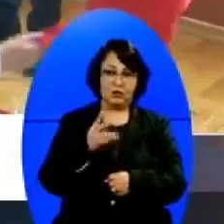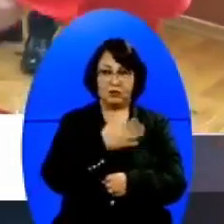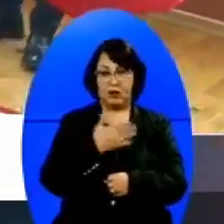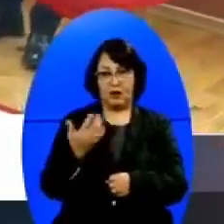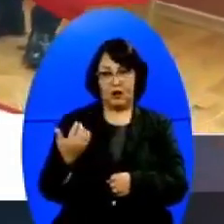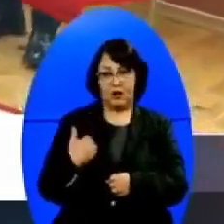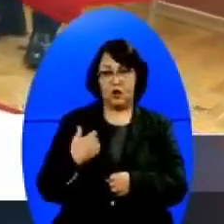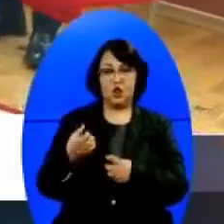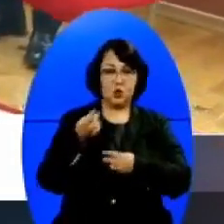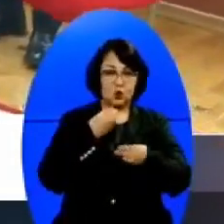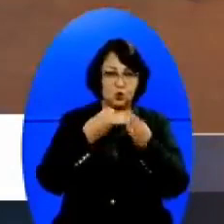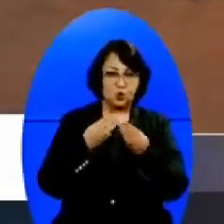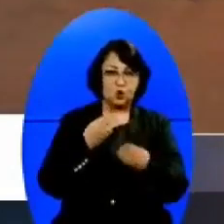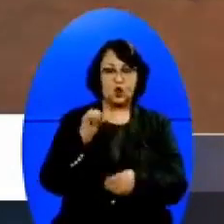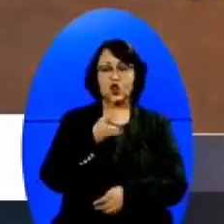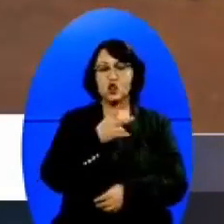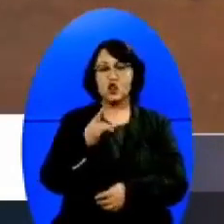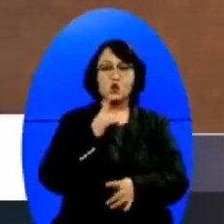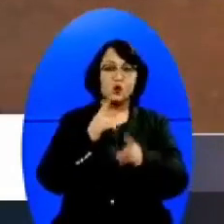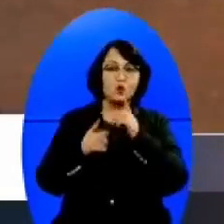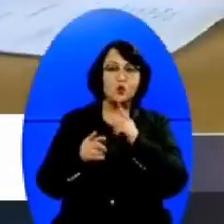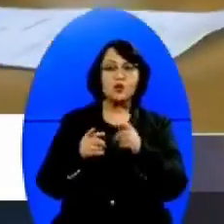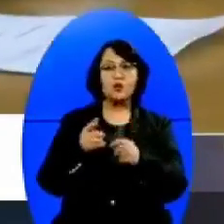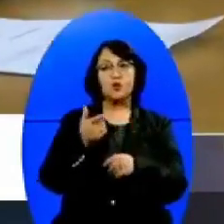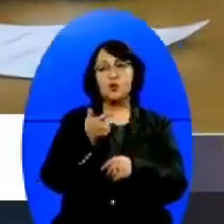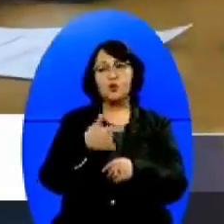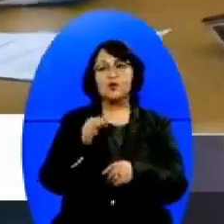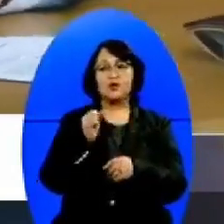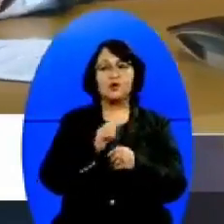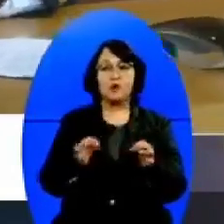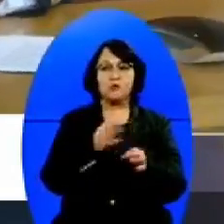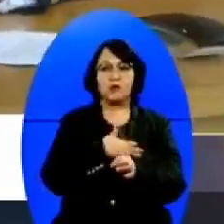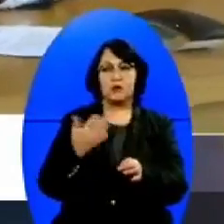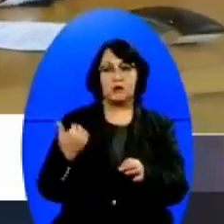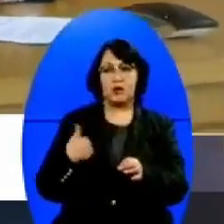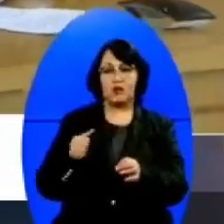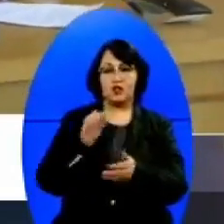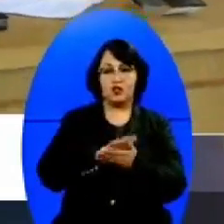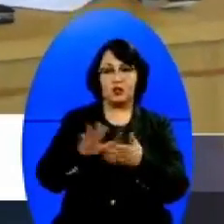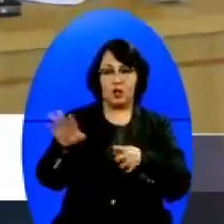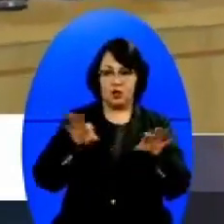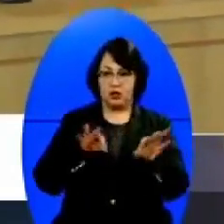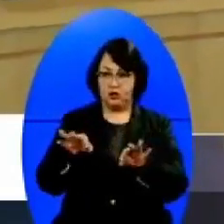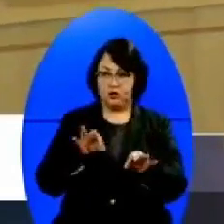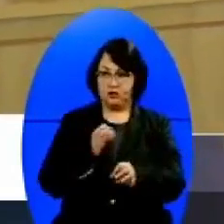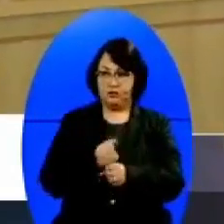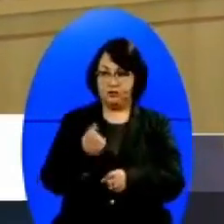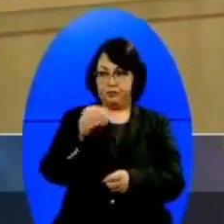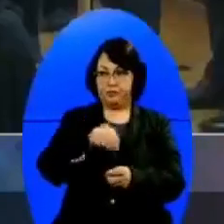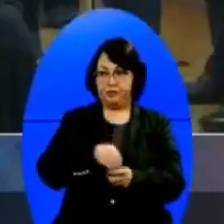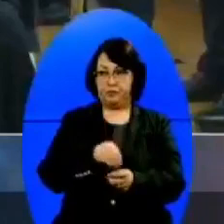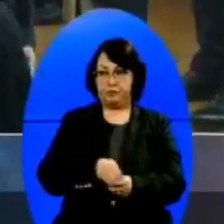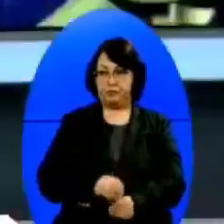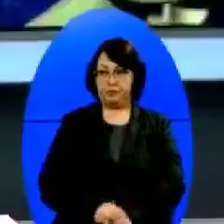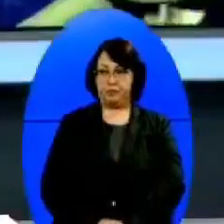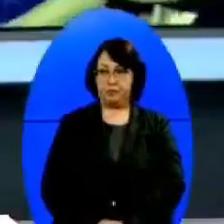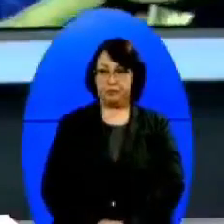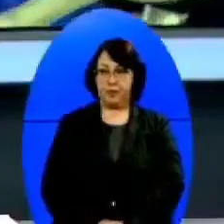Дүүрэн, шүүгийн ерөнхий зөвлөлийн гүйцэтгэх нарийн бичгийн дарга Амгалан Баатар нарыг шинээр томилоод байна.